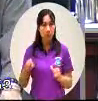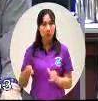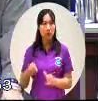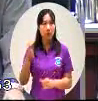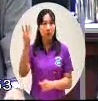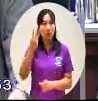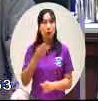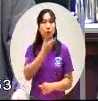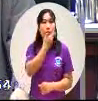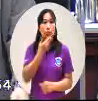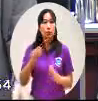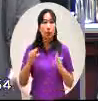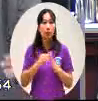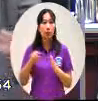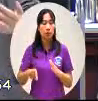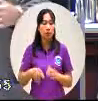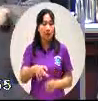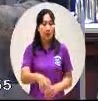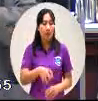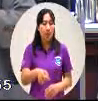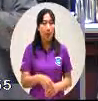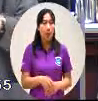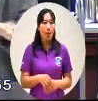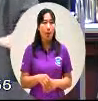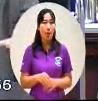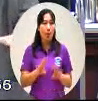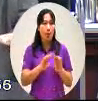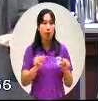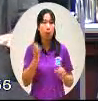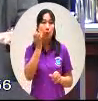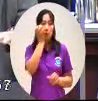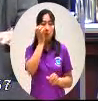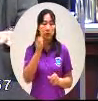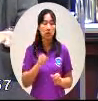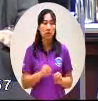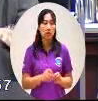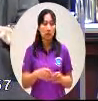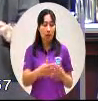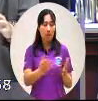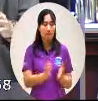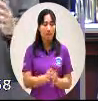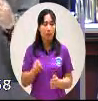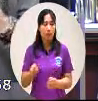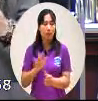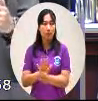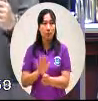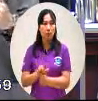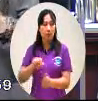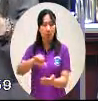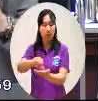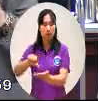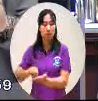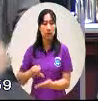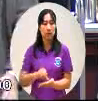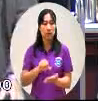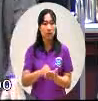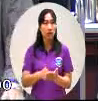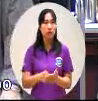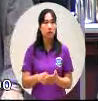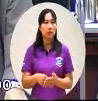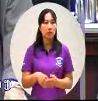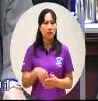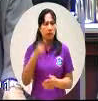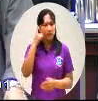啊嘛，吼、哦、啊，这个部分有没有可能？因为它是要种植， 对对、哦、 啊，这个部分看能不能有用什么方